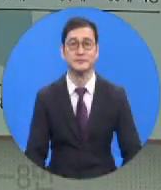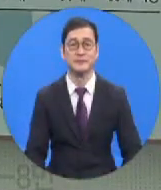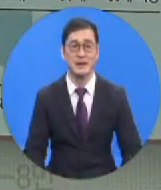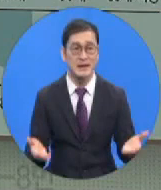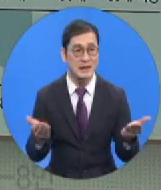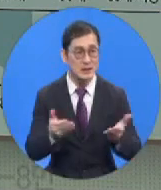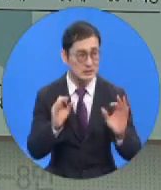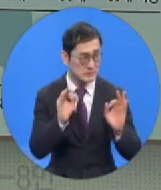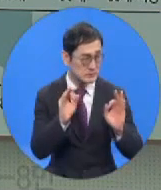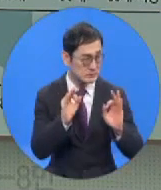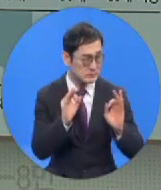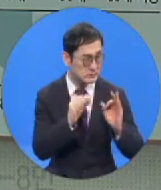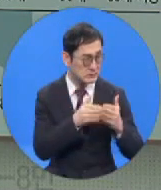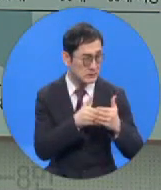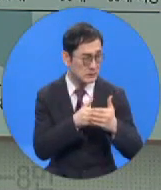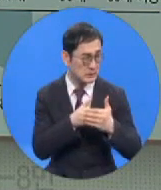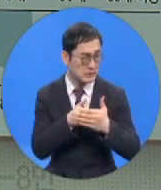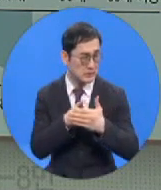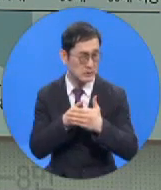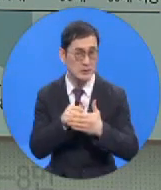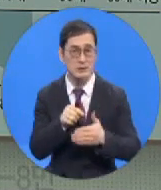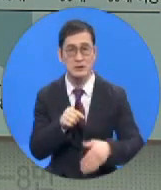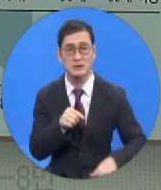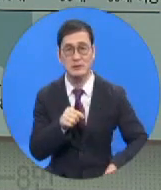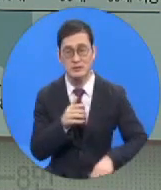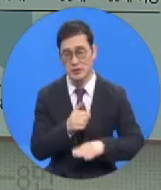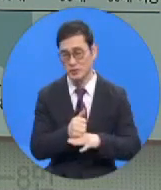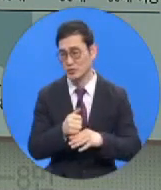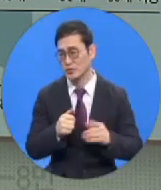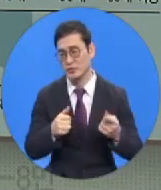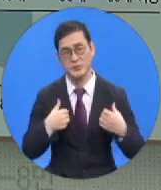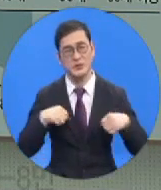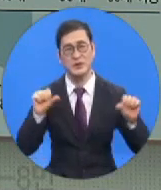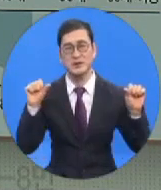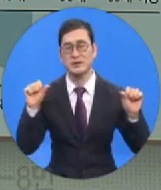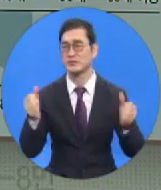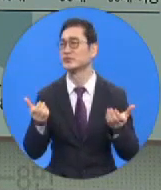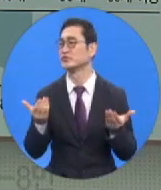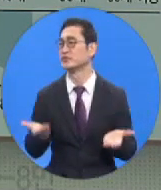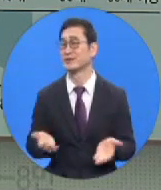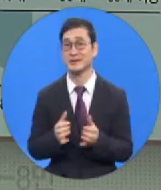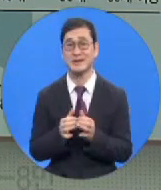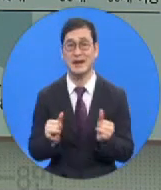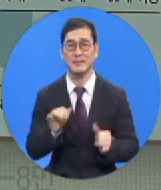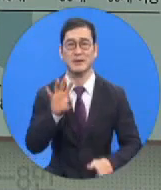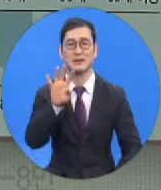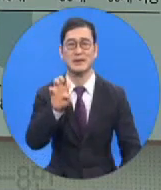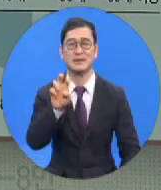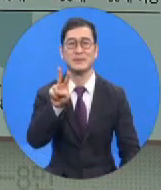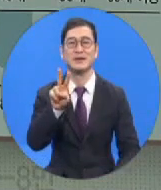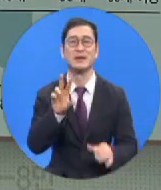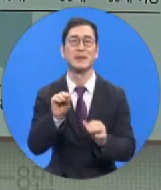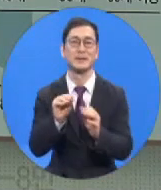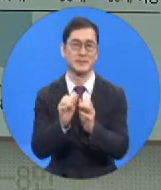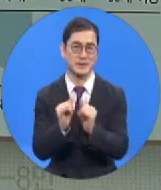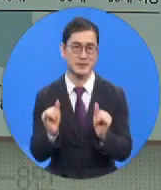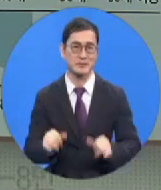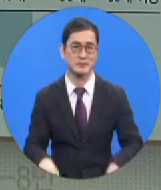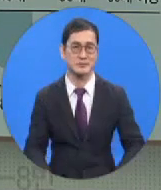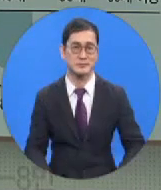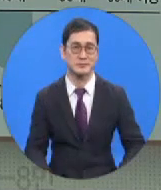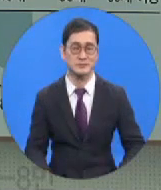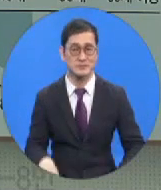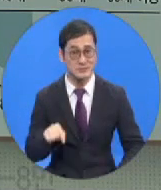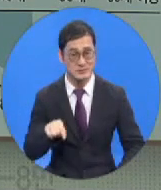일자리를 구하지 못해서 그냥 쉬는 청년이 42만 명에 이르고 있습니다. 이들은 평생 알바를